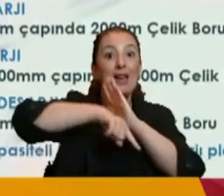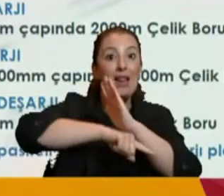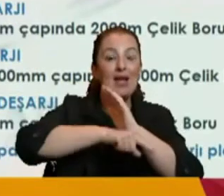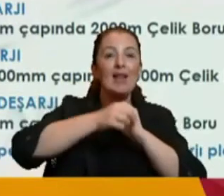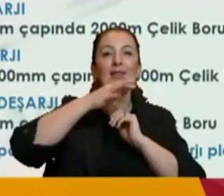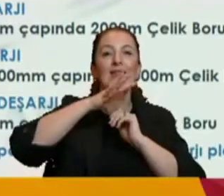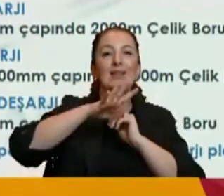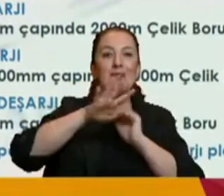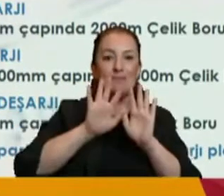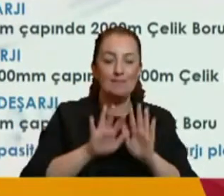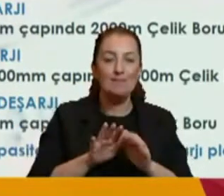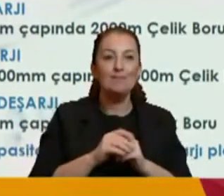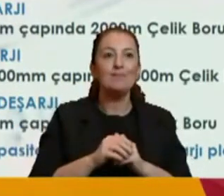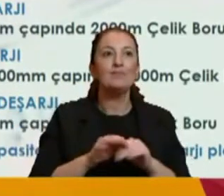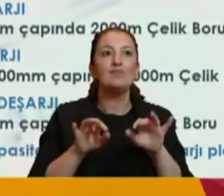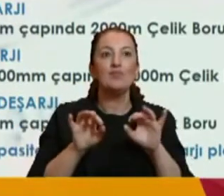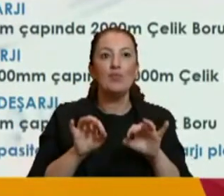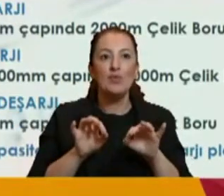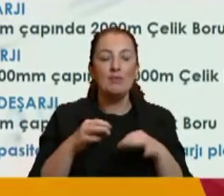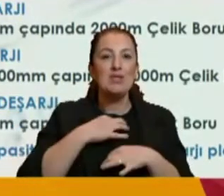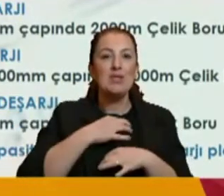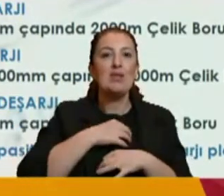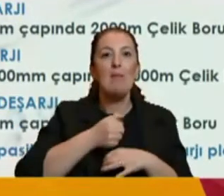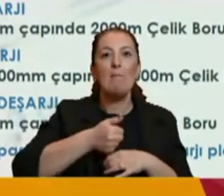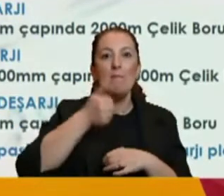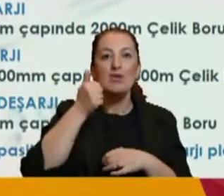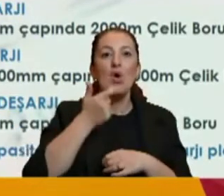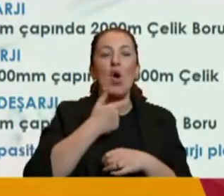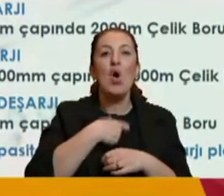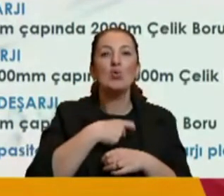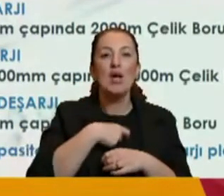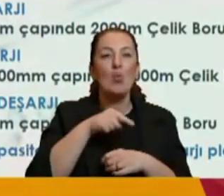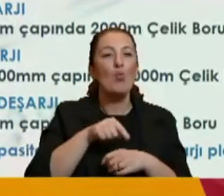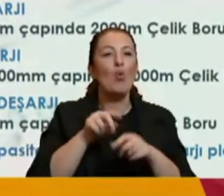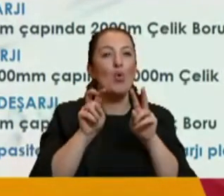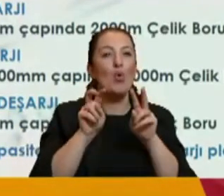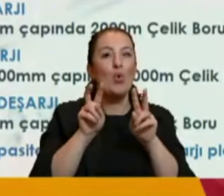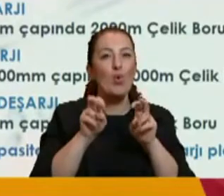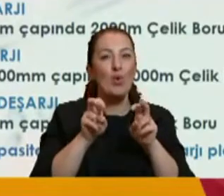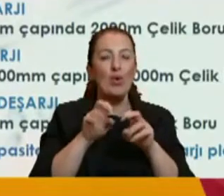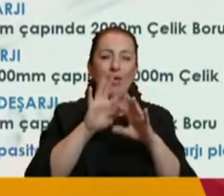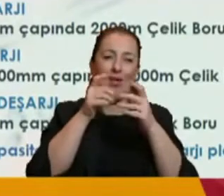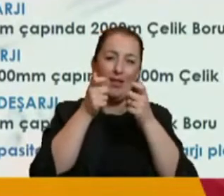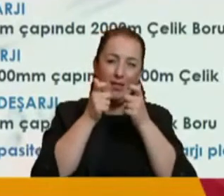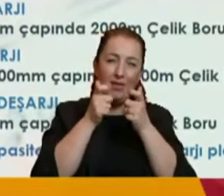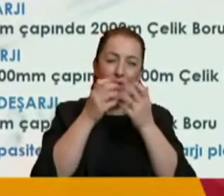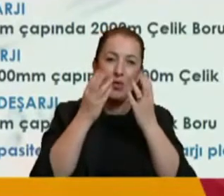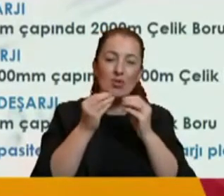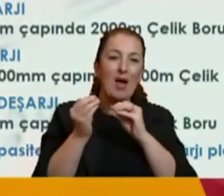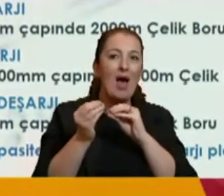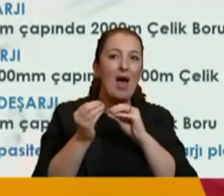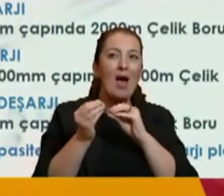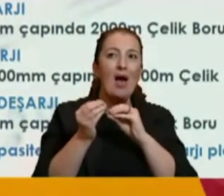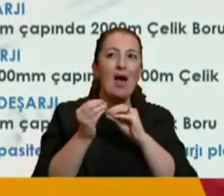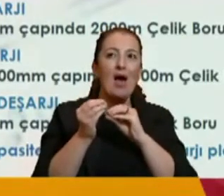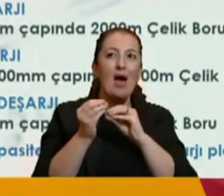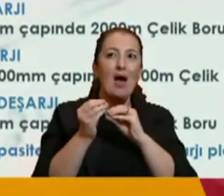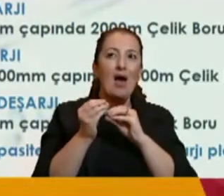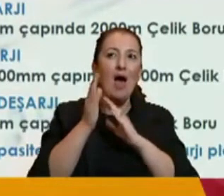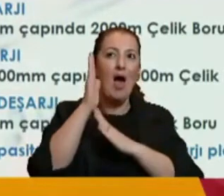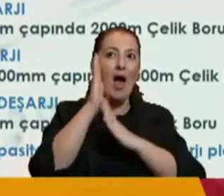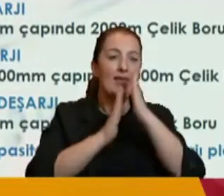Şimdi sayın başkanım Özellikle bu konuya dikkatinizi çekmek istiyorum artık köy